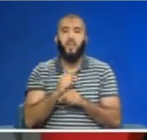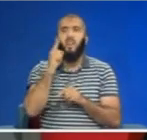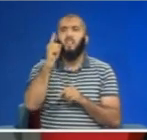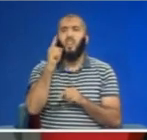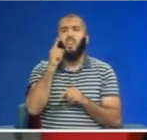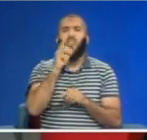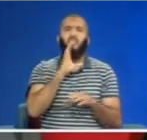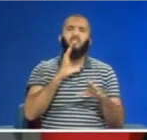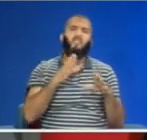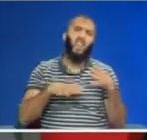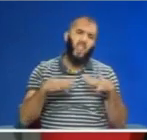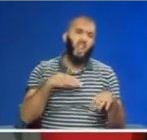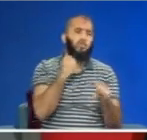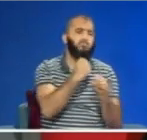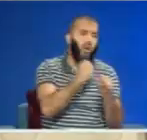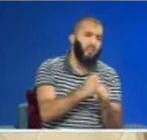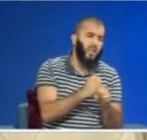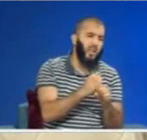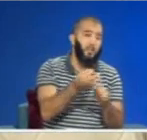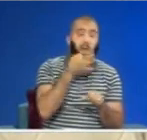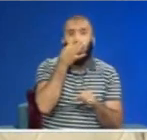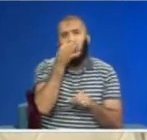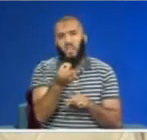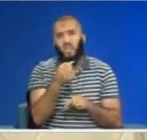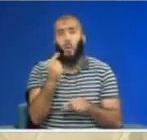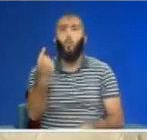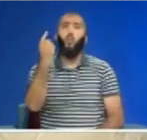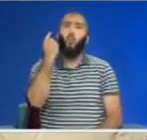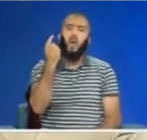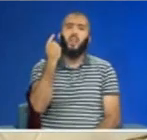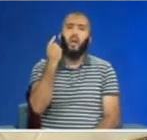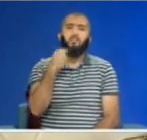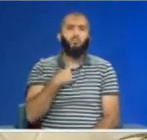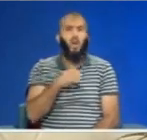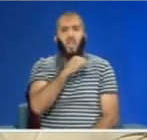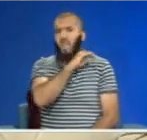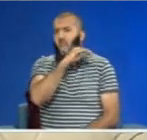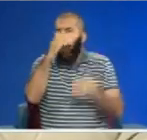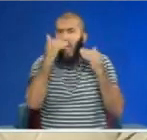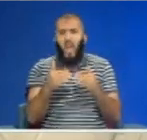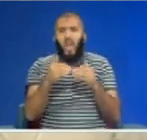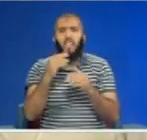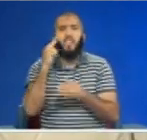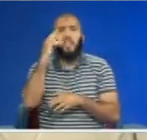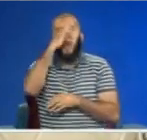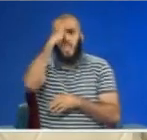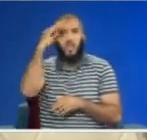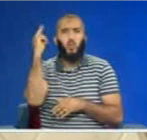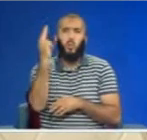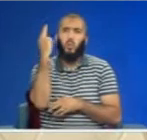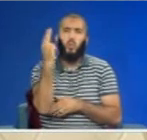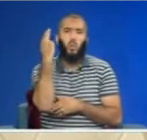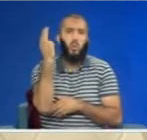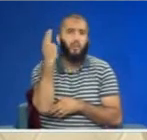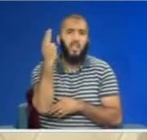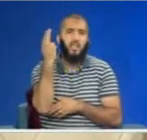تستأنف الدراسة. نعم. استأنف الدراسة. الرسول صلى الله عليه وسلم قال من أقسم على شيء وعلم وبين وظهر له الخير